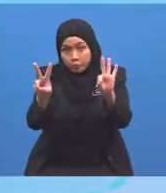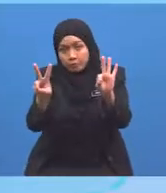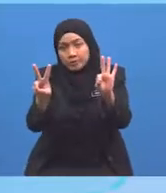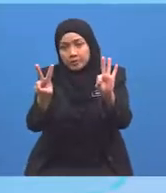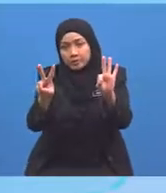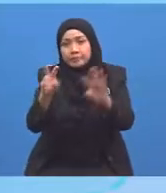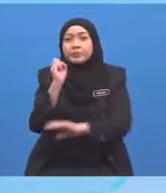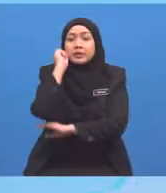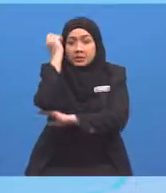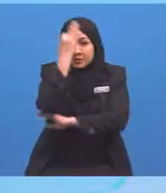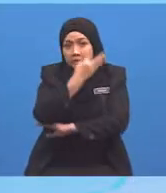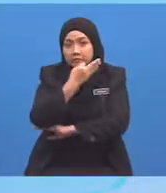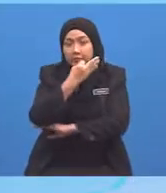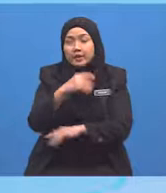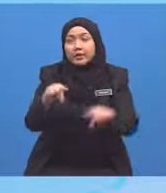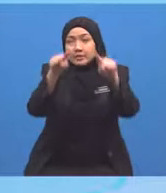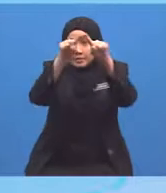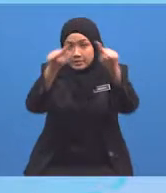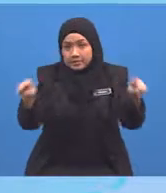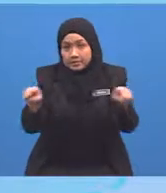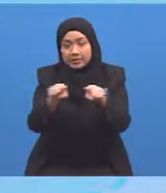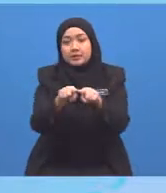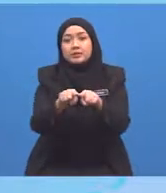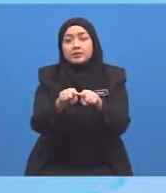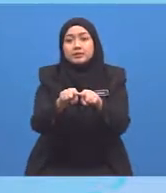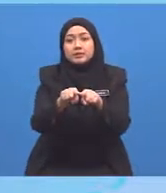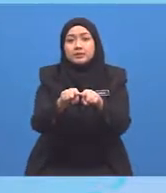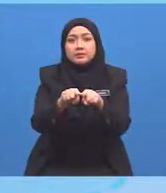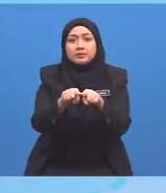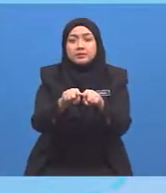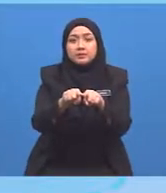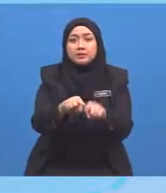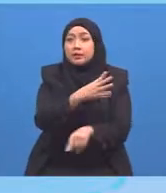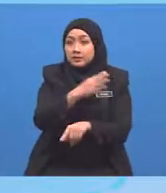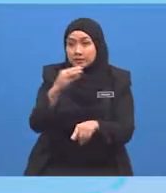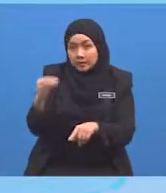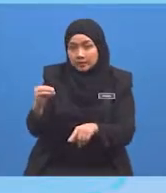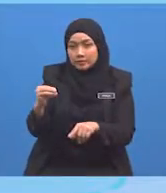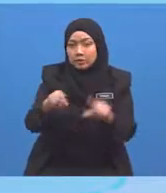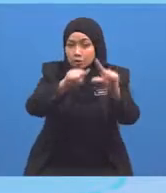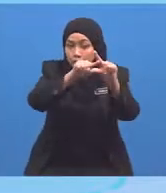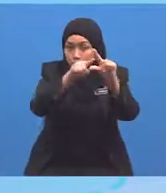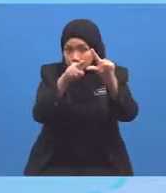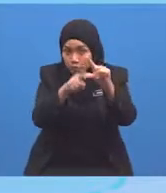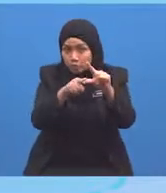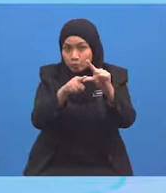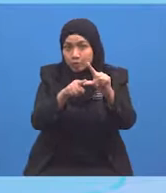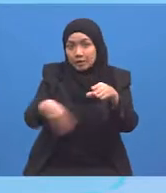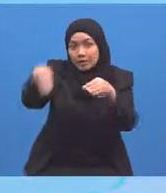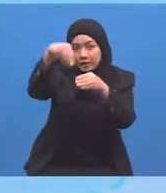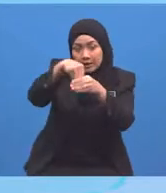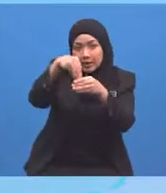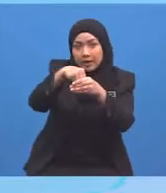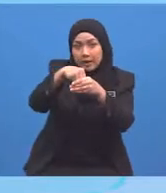9.2, iaitu sifat segitiga dan sudut pedalaman